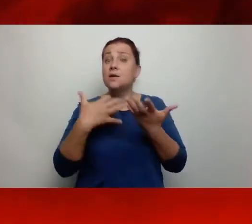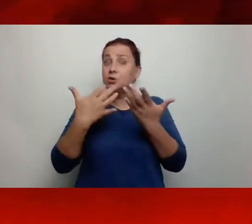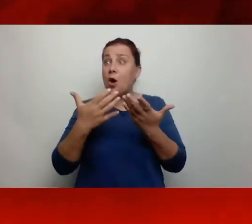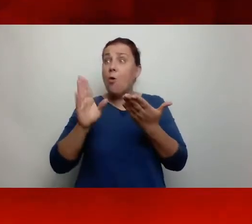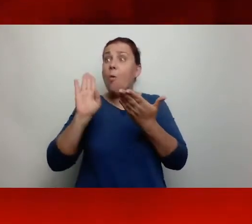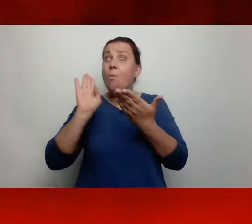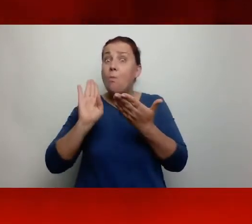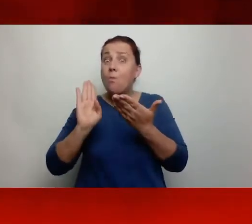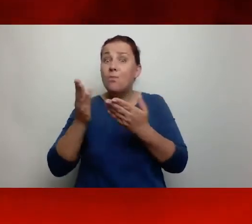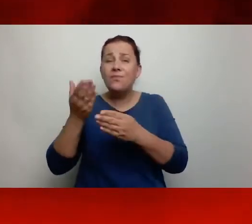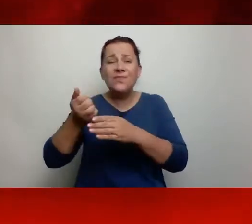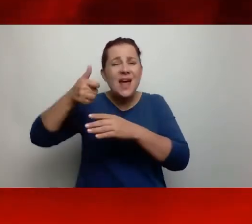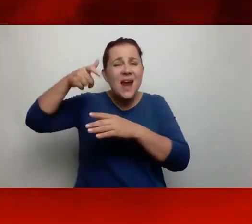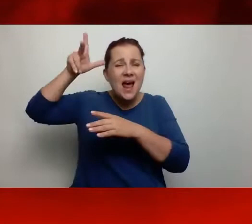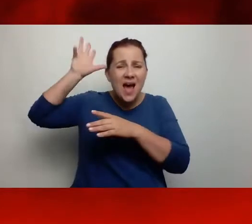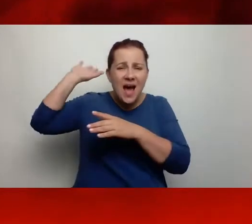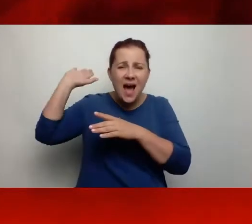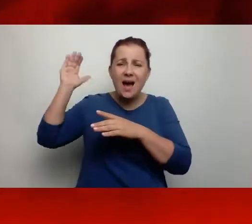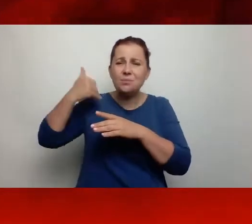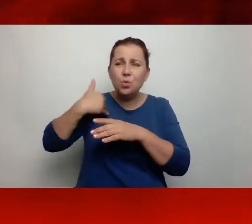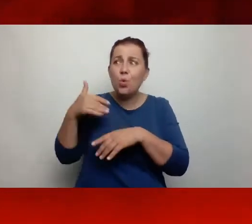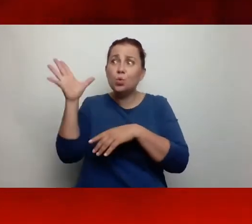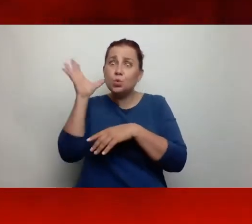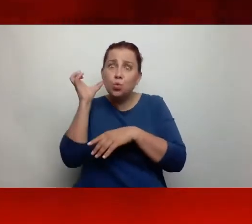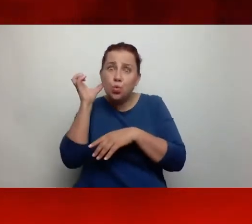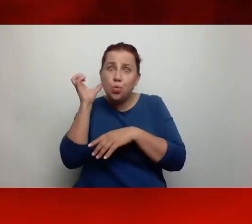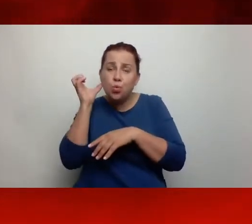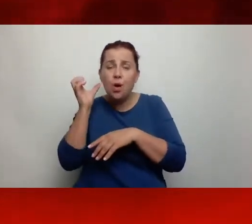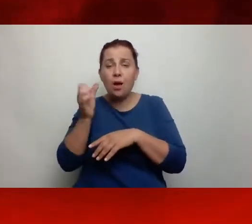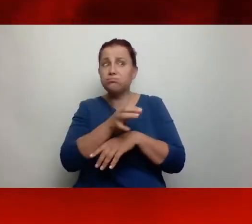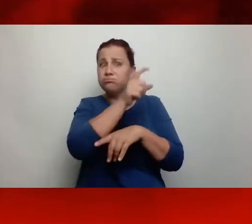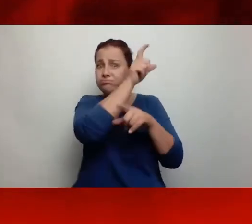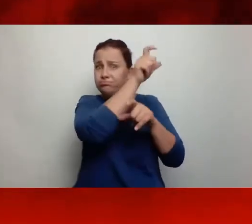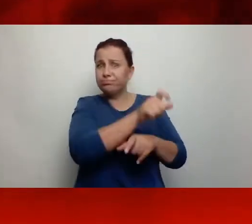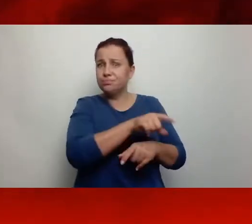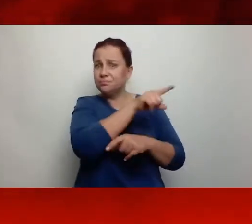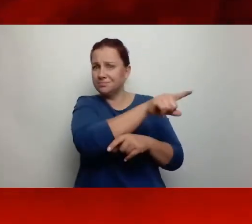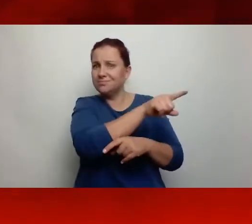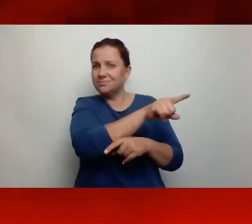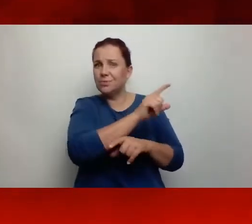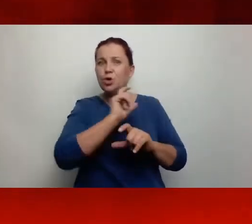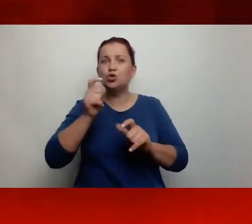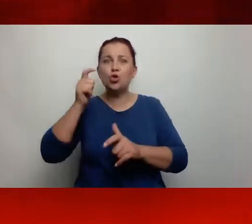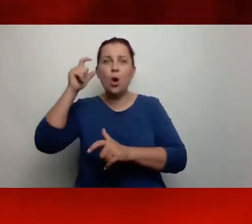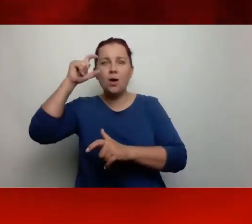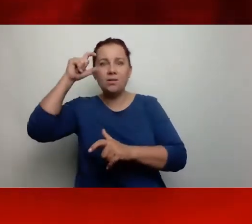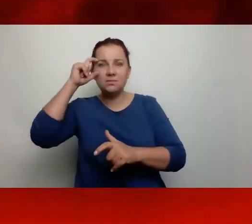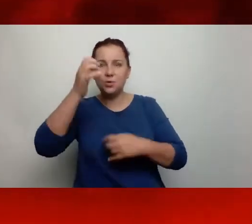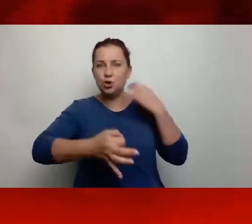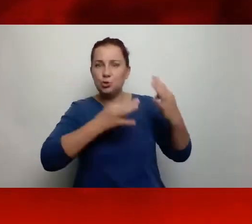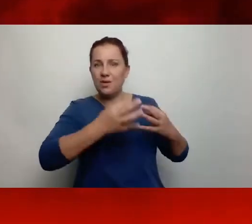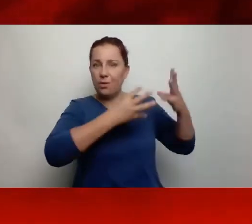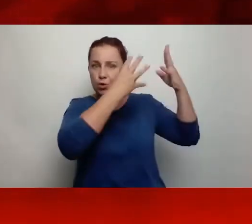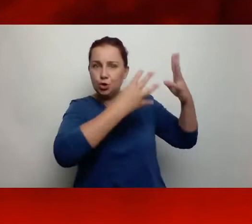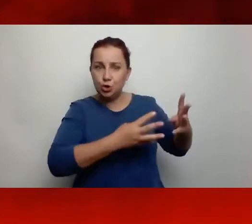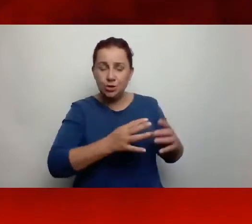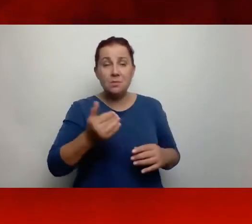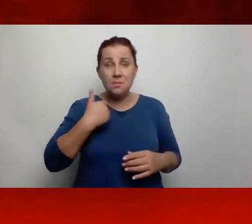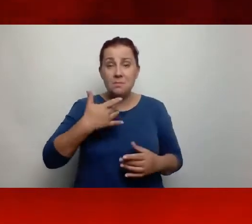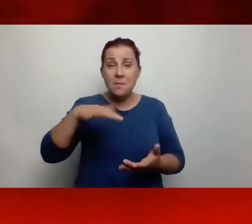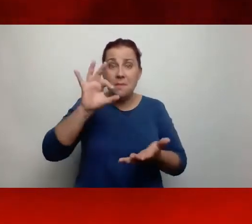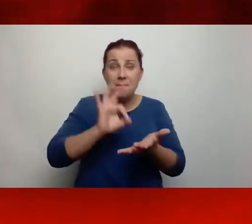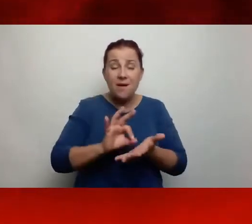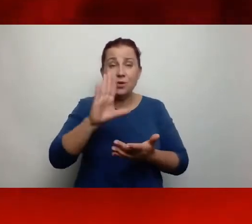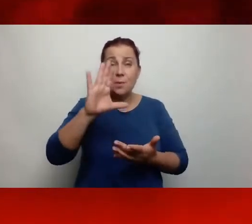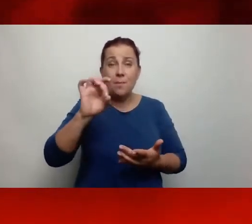temu przyjmującego autoportretu Witkacego, autorstwa Jacka Kaczmarskiego. No my byliśmy pewni, że Krzysztof Bagorski